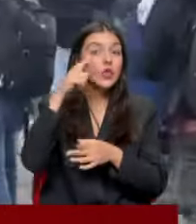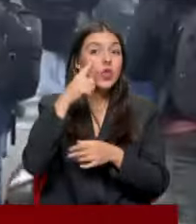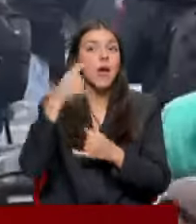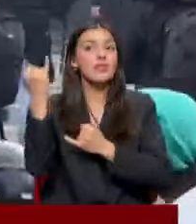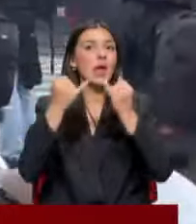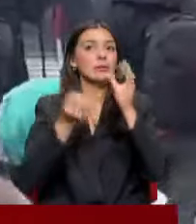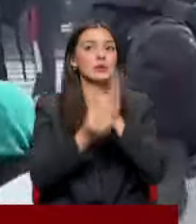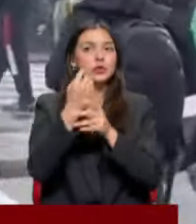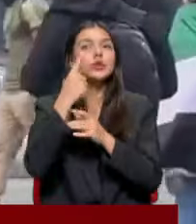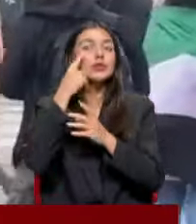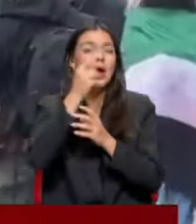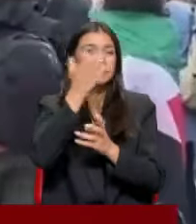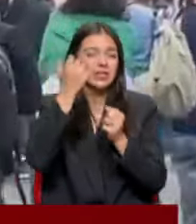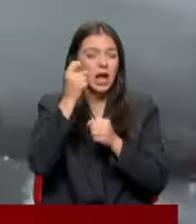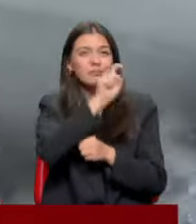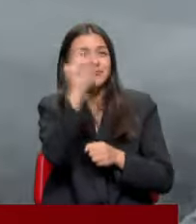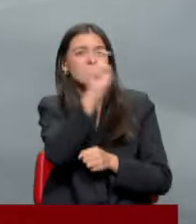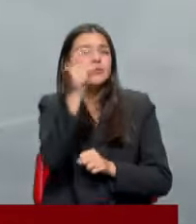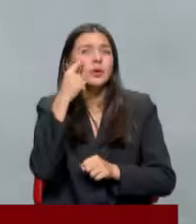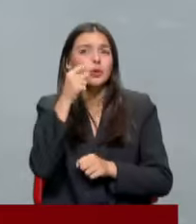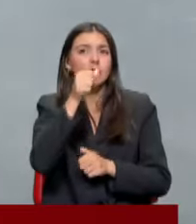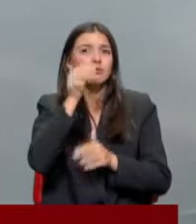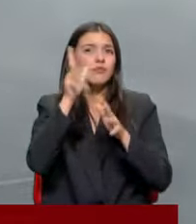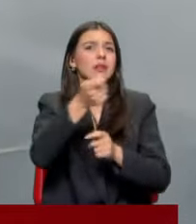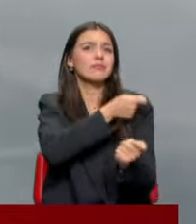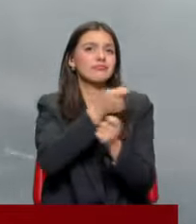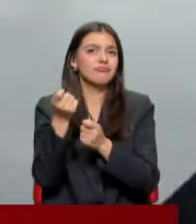gruba göz yaşartıcı gaz ve basınçlı suyla müdahale etti.